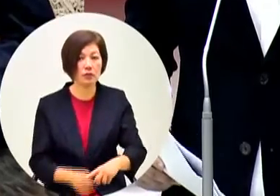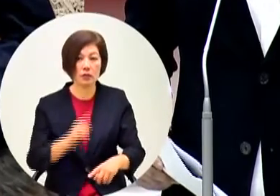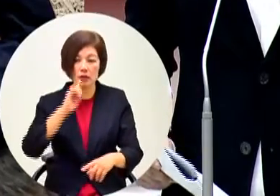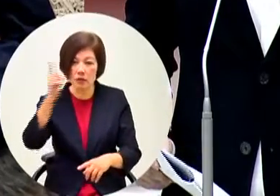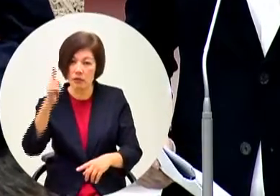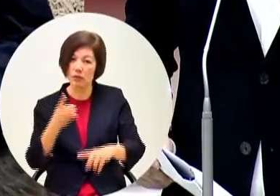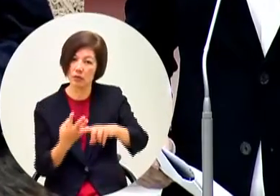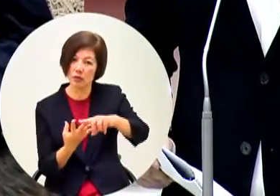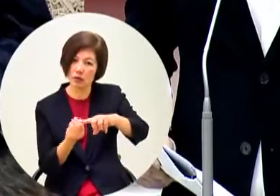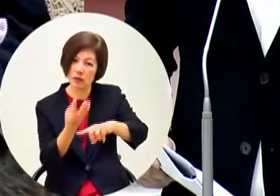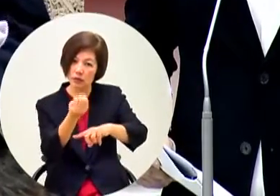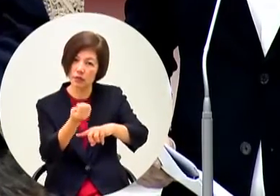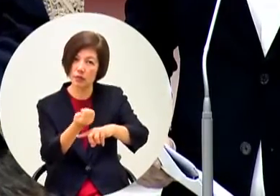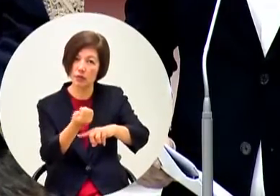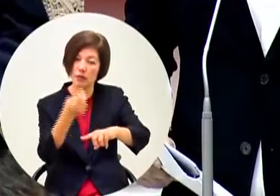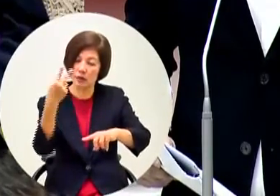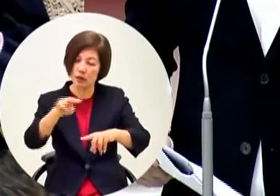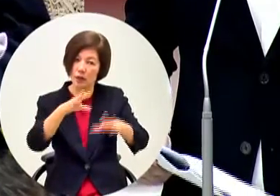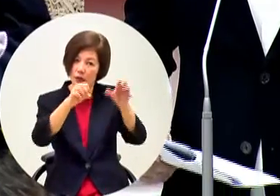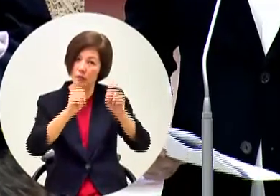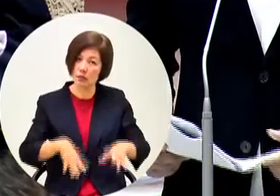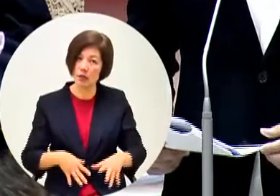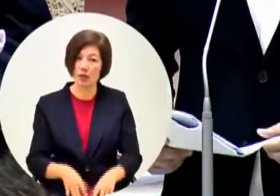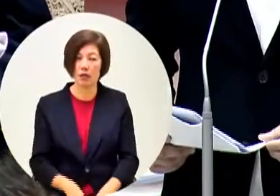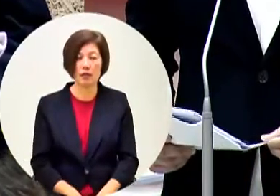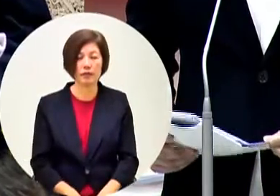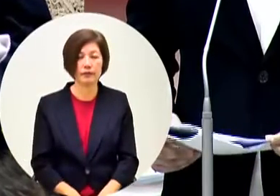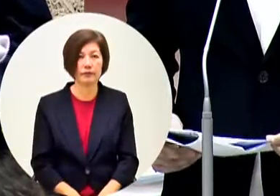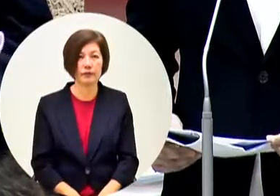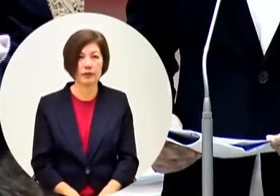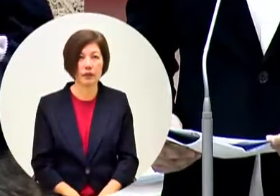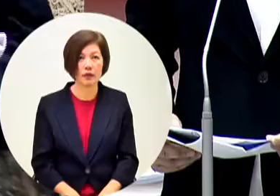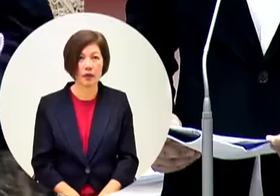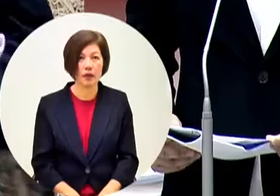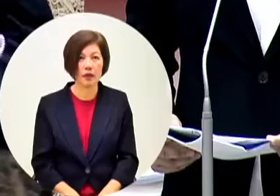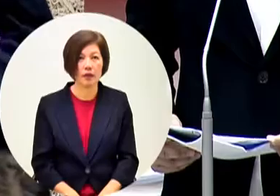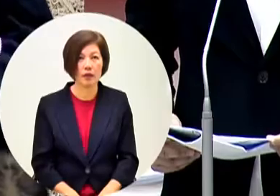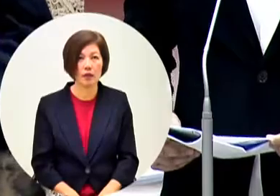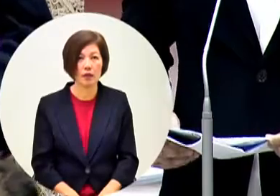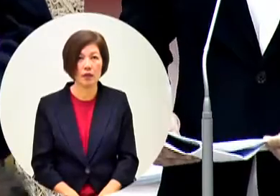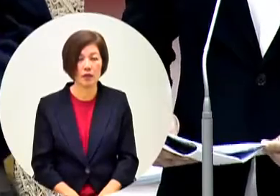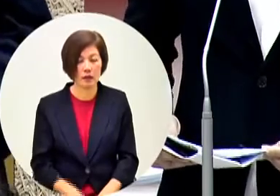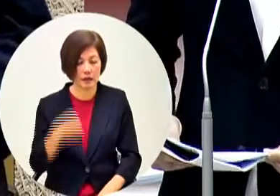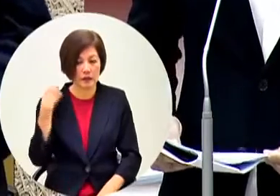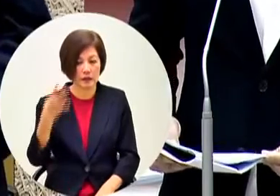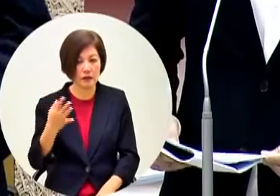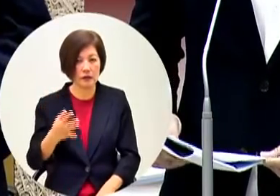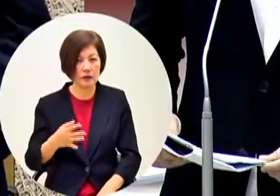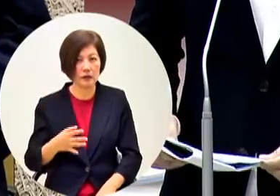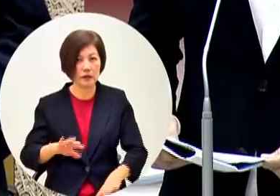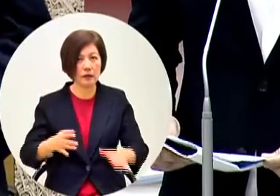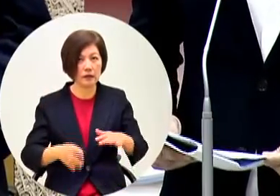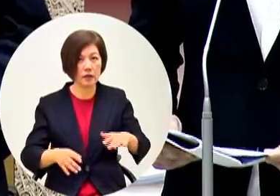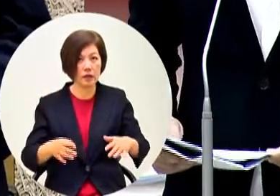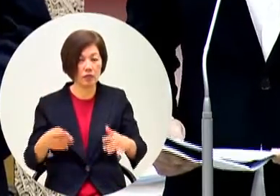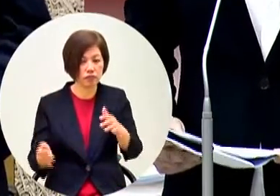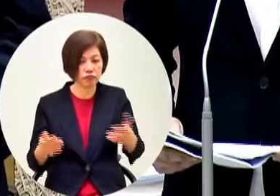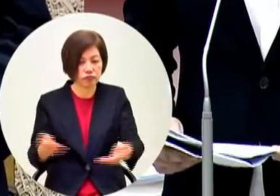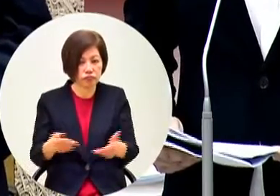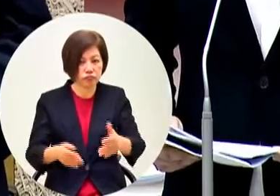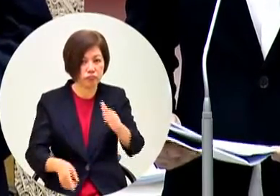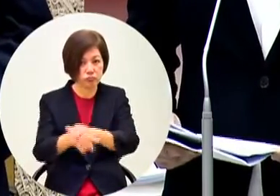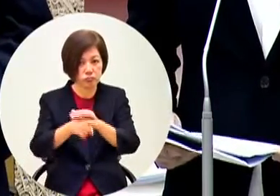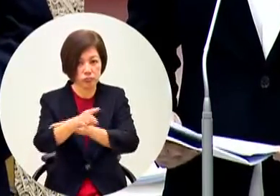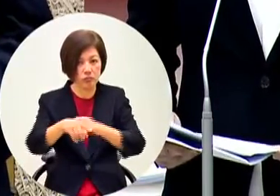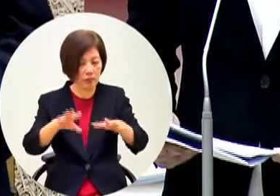除的？ 检举案如果是立就是新违建，就是马上， 那是不是因为 马上 待拆除的658件，是